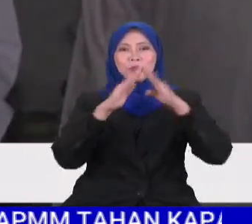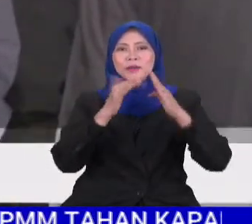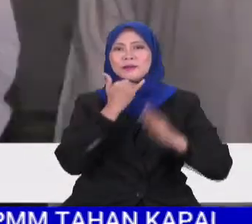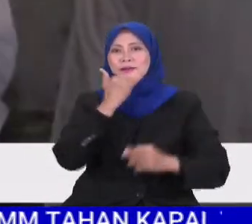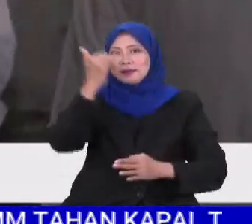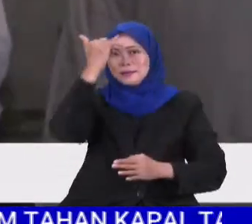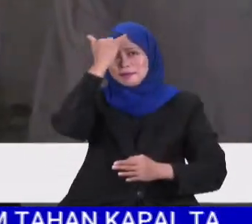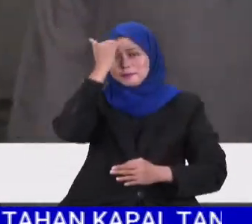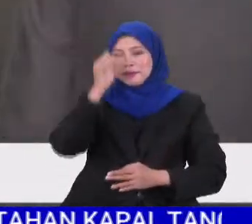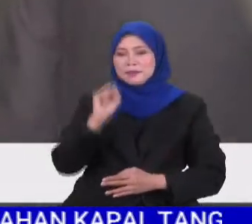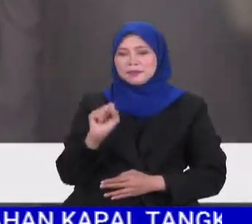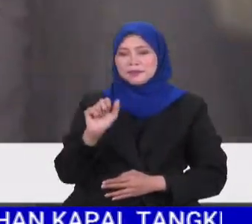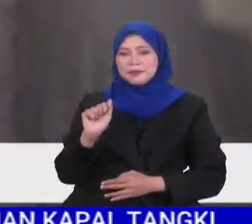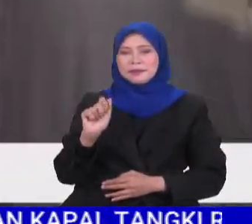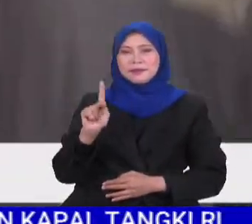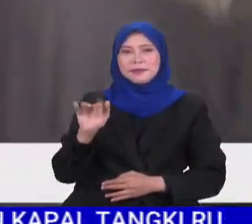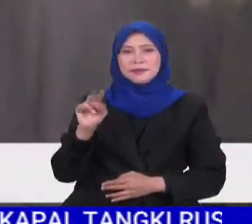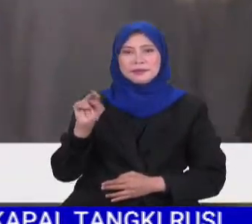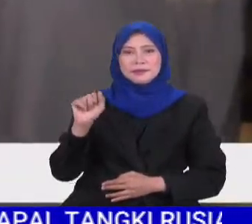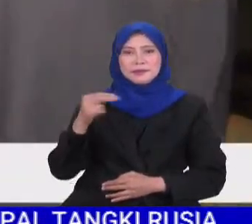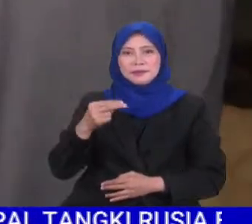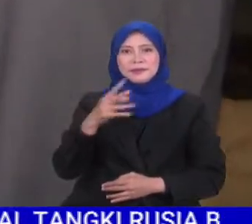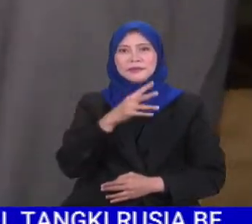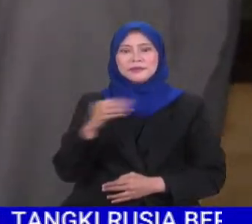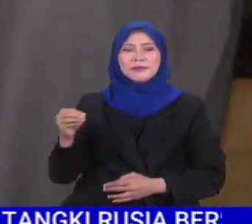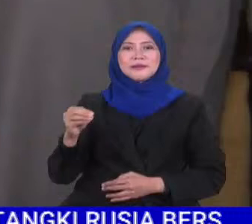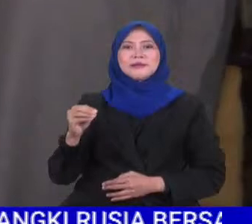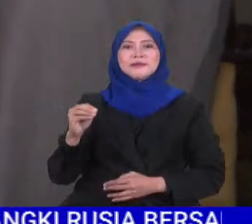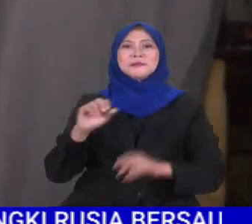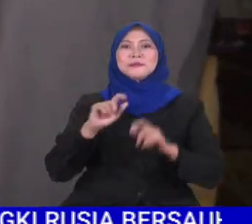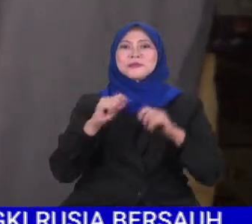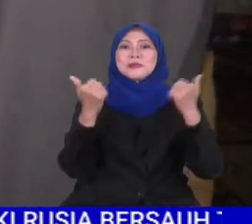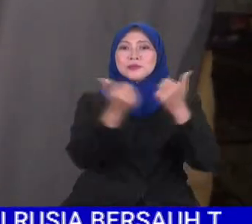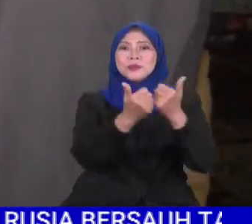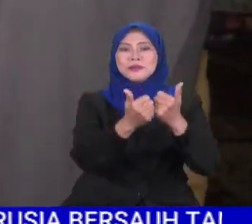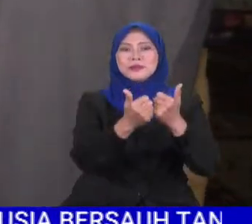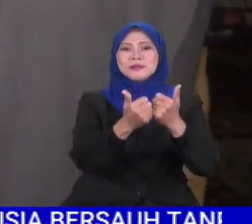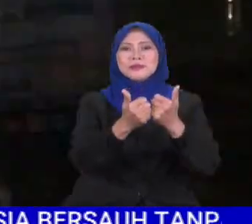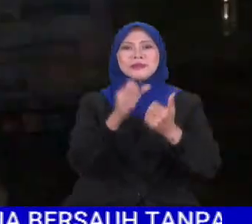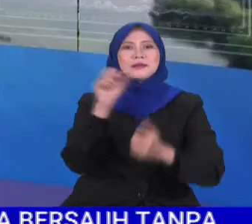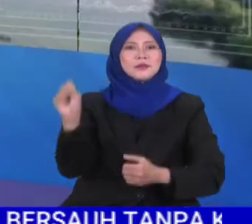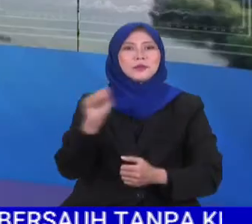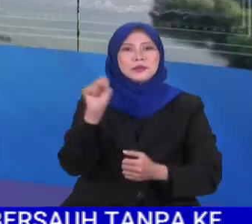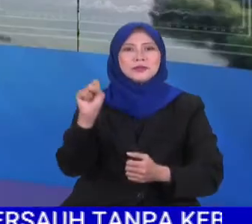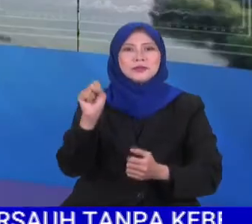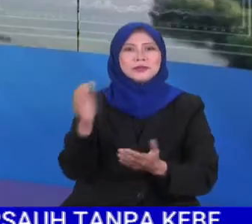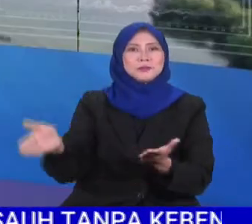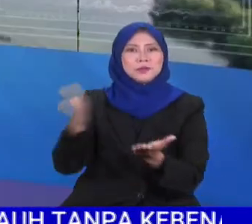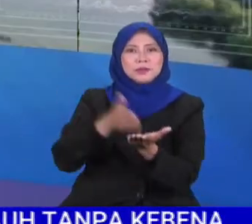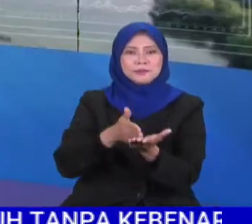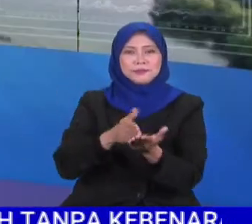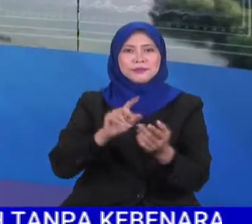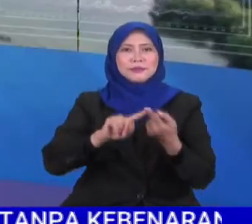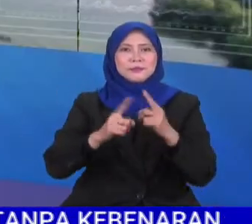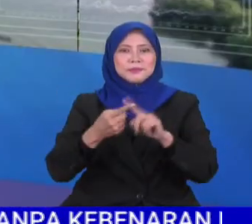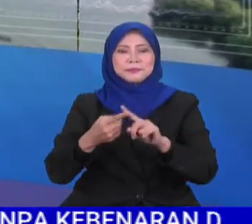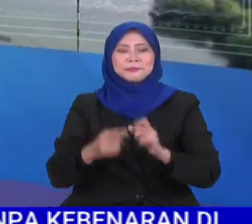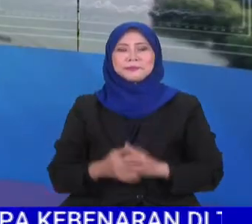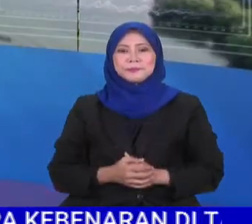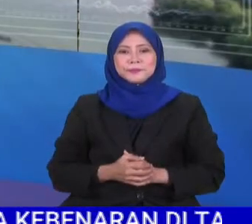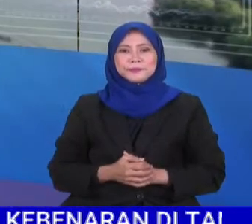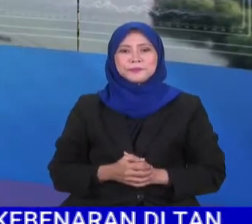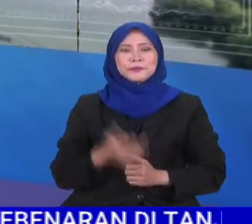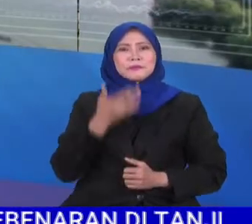yatim assakinah dan pertubuhan kebajikan saudara kita sahabat nasib 10